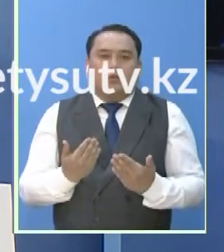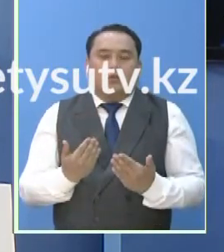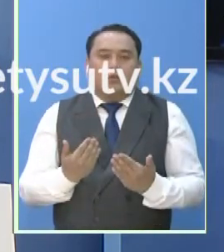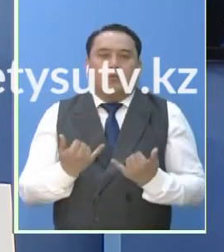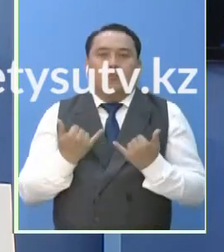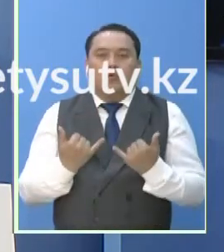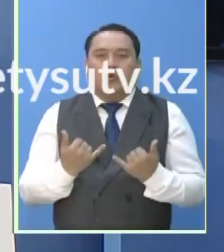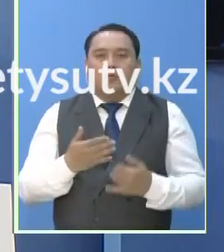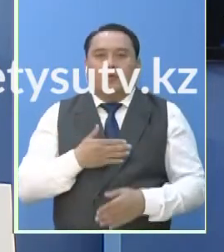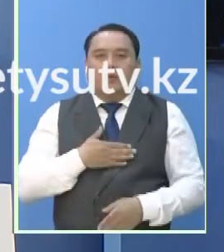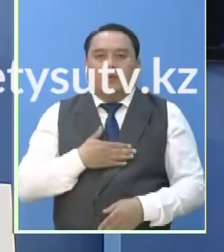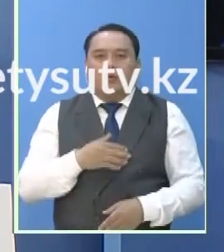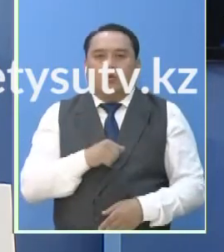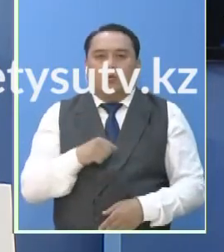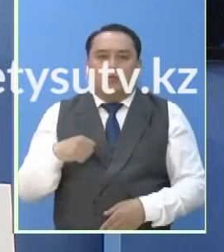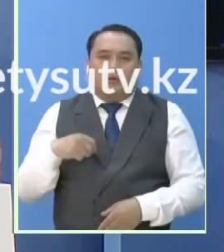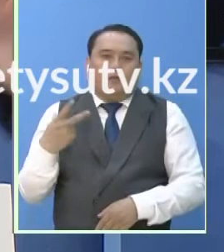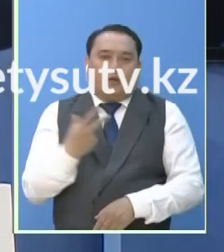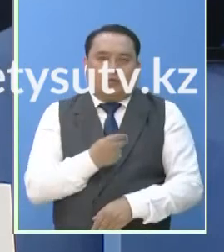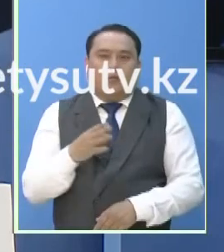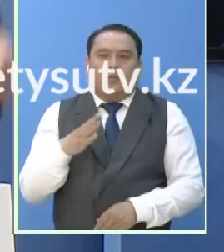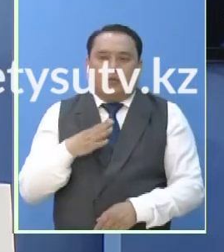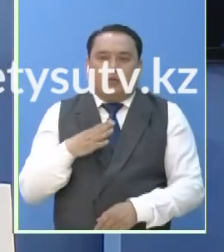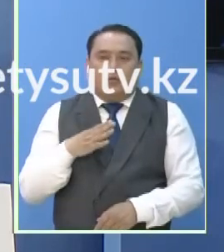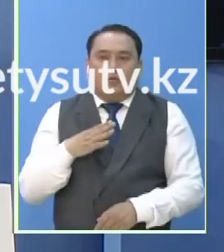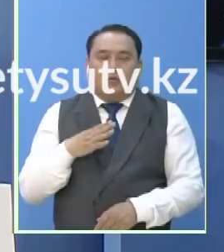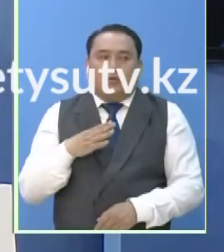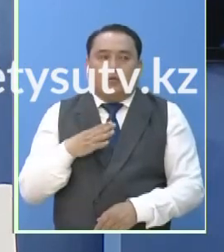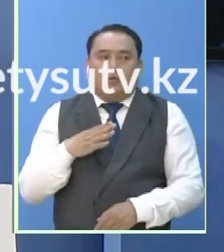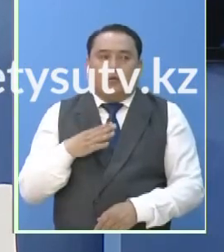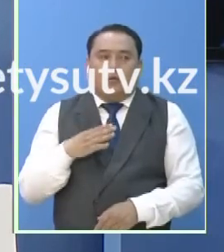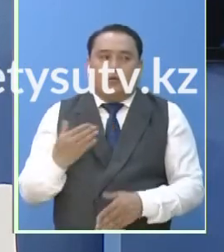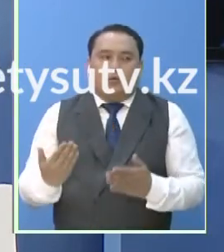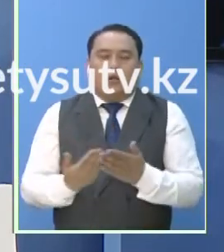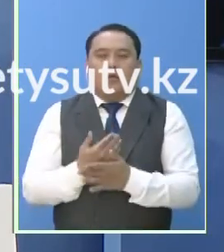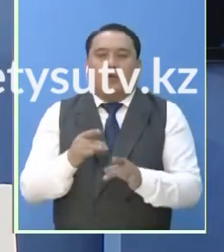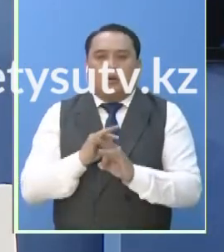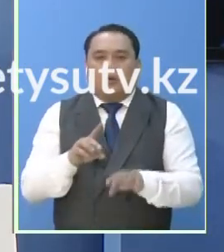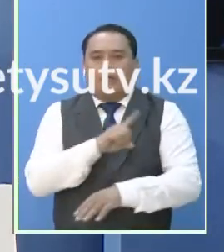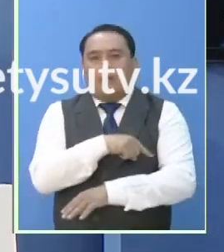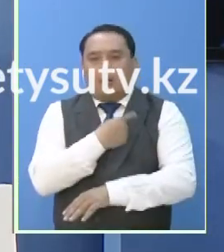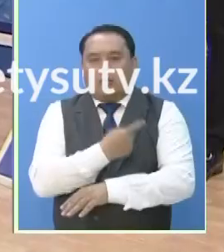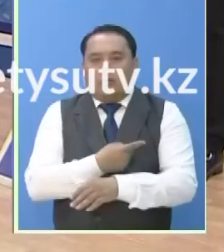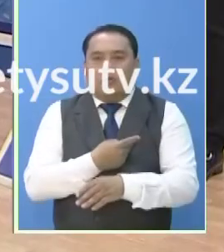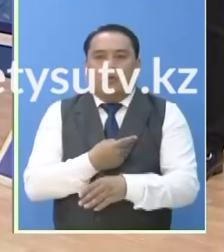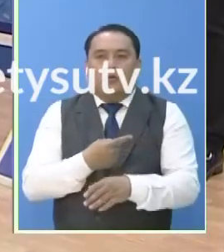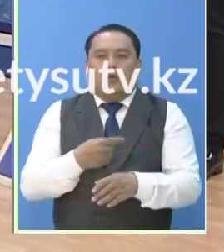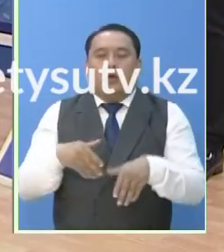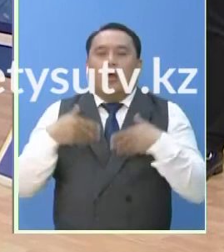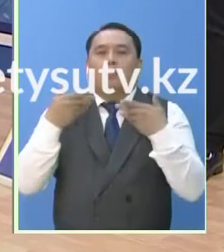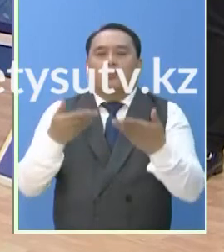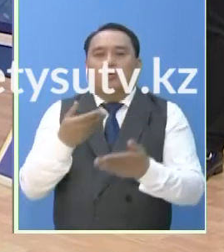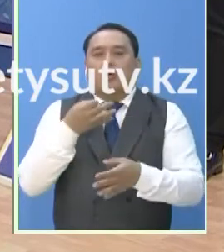бүгүнкү таңда мен де өзүмдө вакцинаны алдым. Сондуктан аны жаңагы тагы да айтабыз. Өзүнүн жаңагы дарыгерине барып